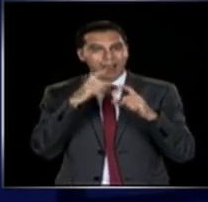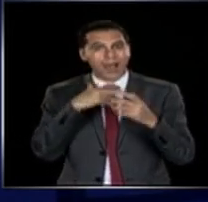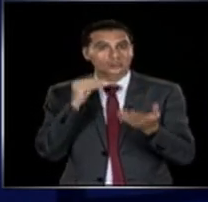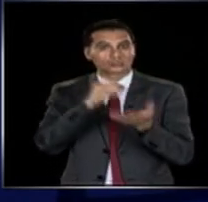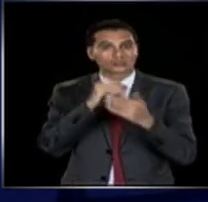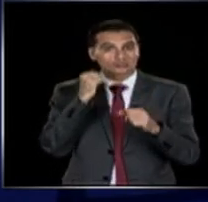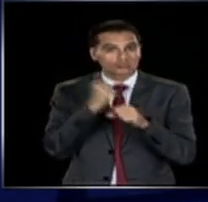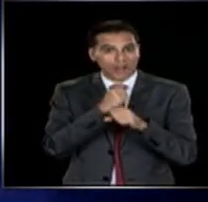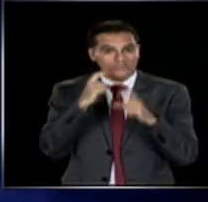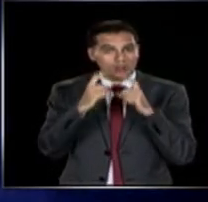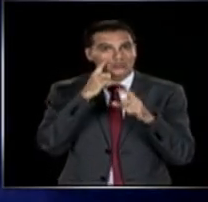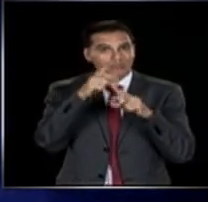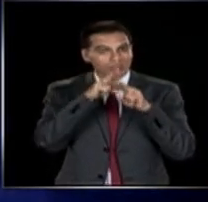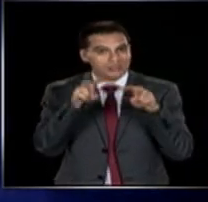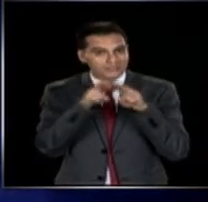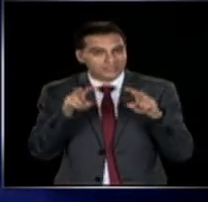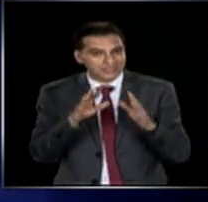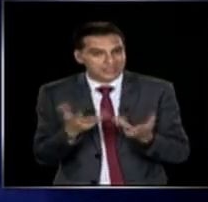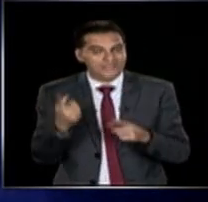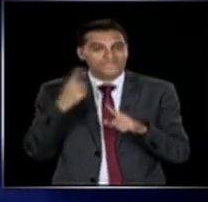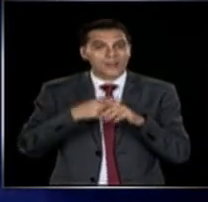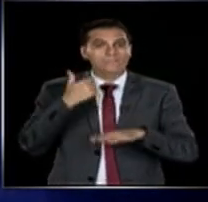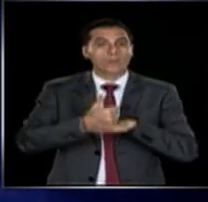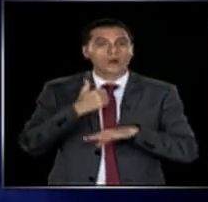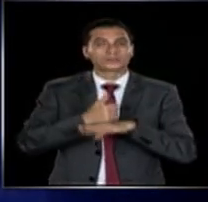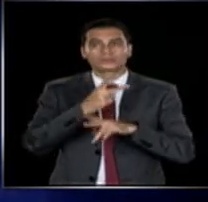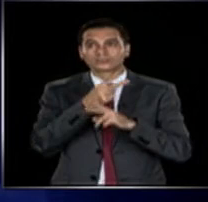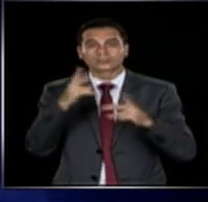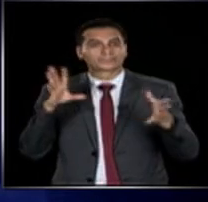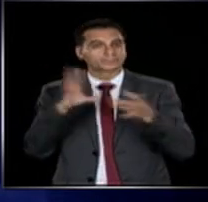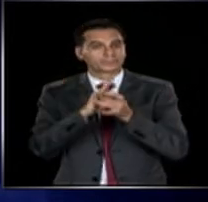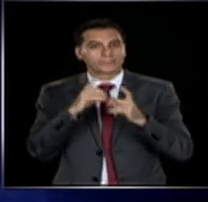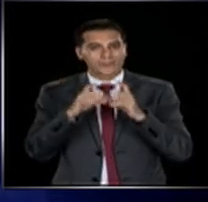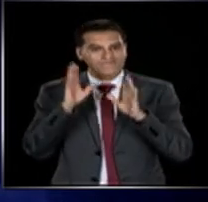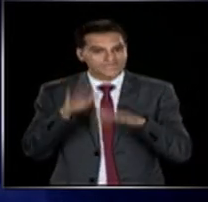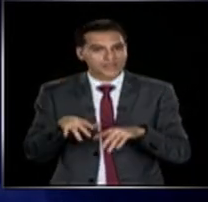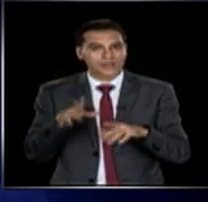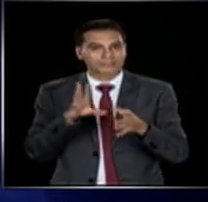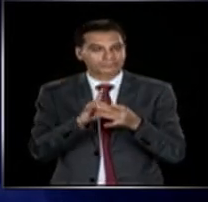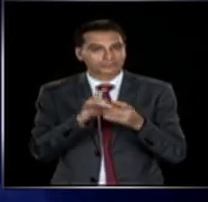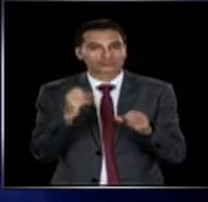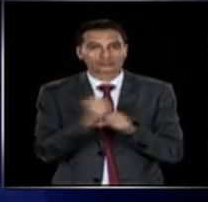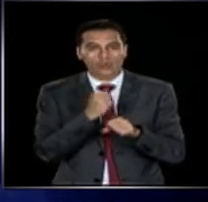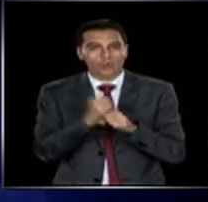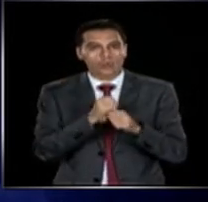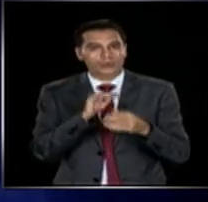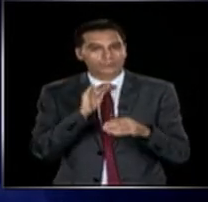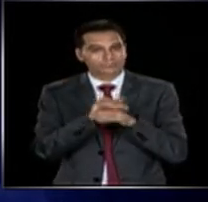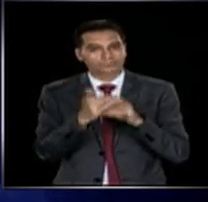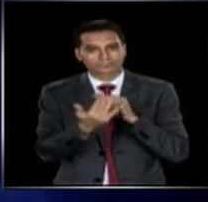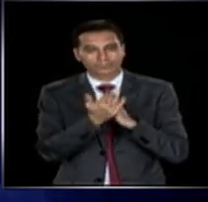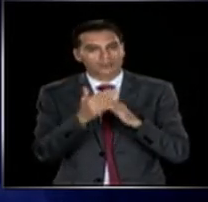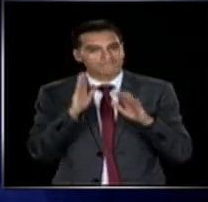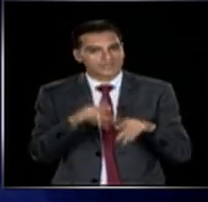اللي احنا بنشتغل معاها، احنا بنشتغل مع المؤسسات اللي هي مختصة بكل الإعاقات في مصر، هم عاملين معانا شغل هايل الحقيقة، وبيقوموا